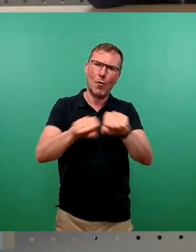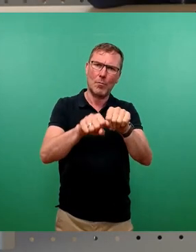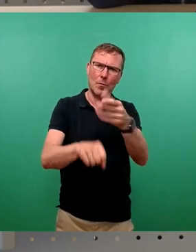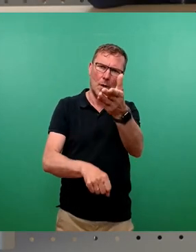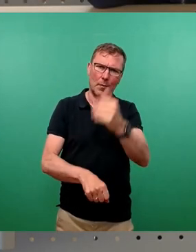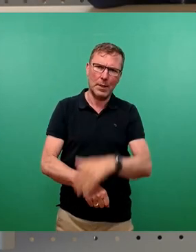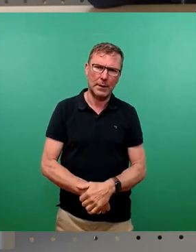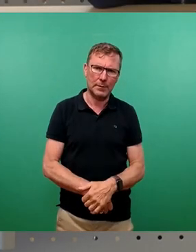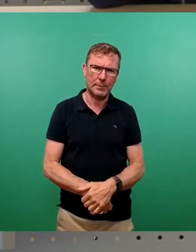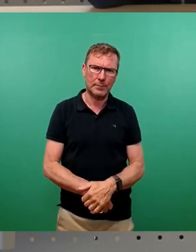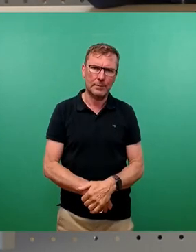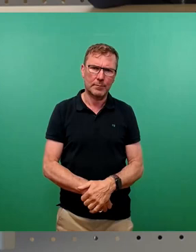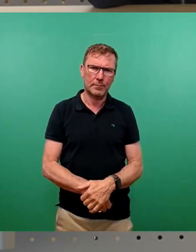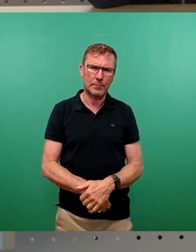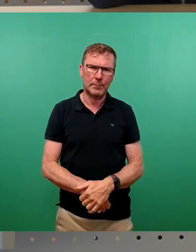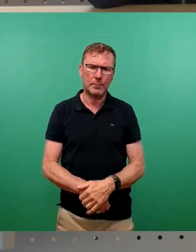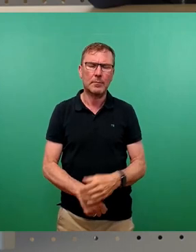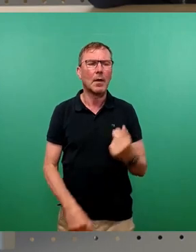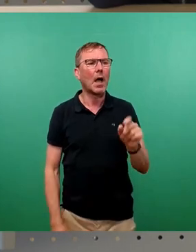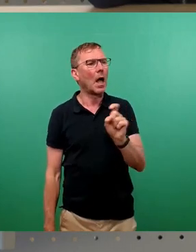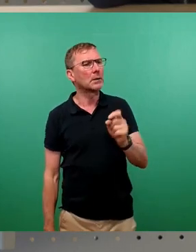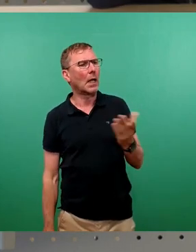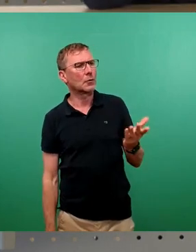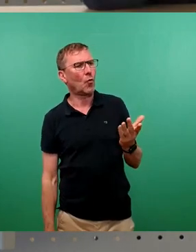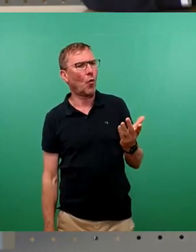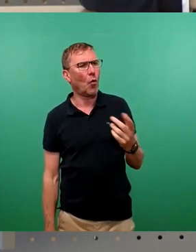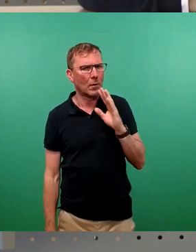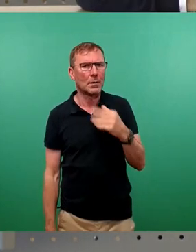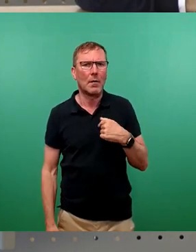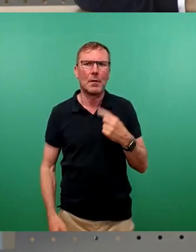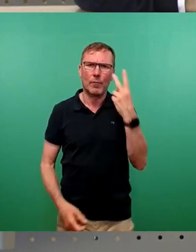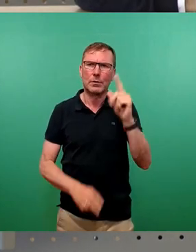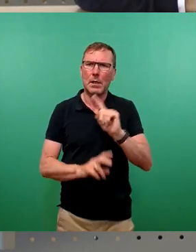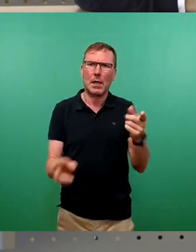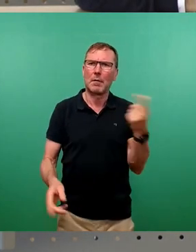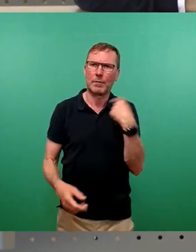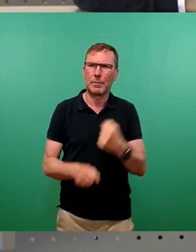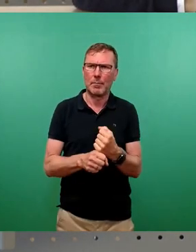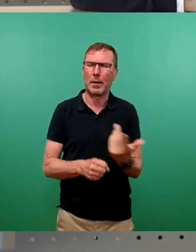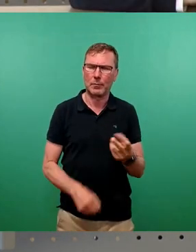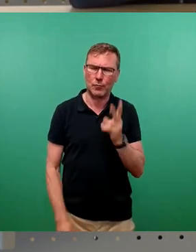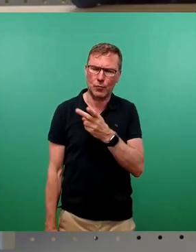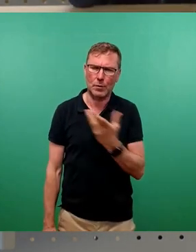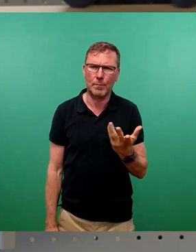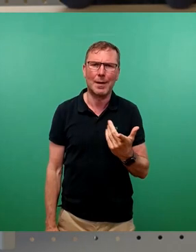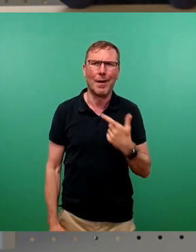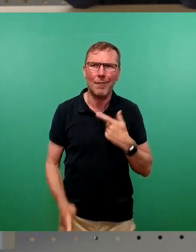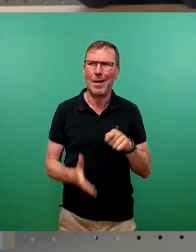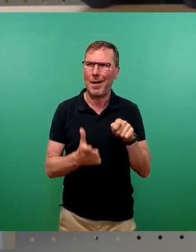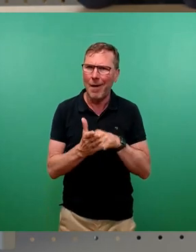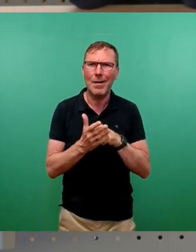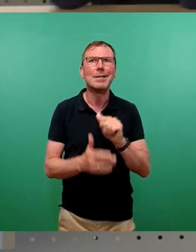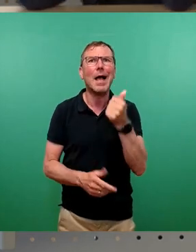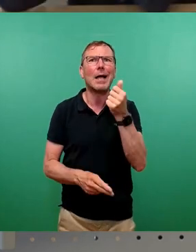Herr Kollege Holger Zastrow, wenn er gesagt hat, es versteht keiner, was wir tun, hat er recht. Wir wählen den ersten Stellvertreter. Das ist